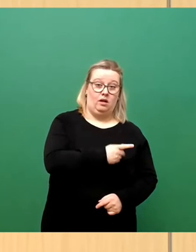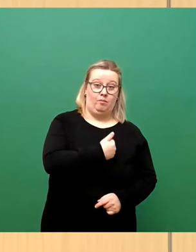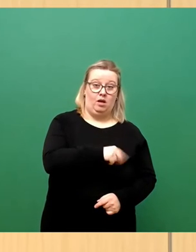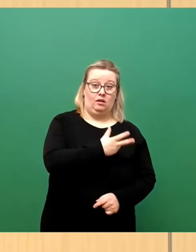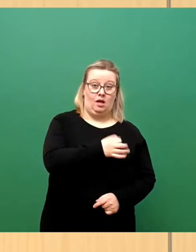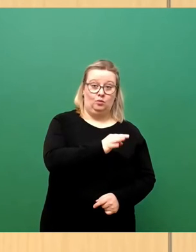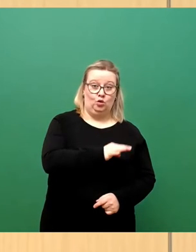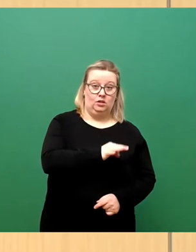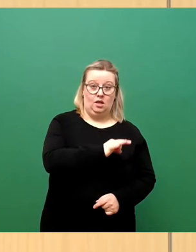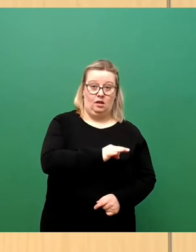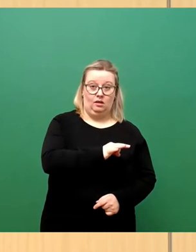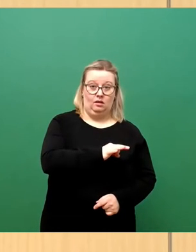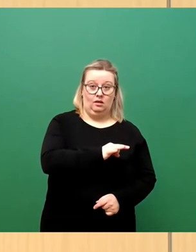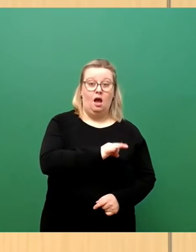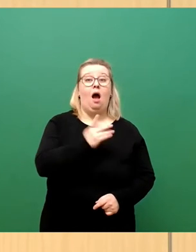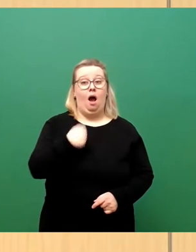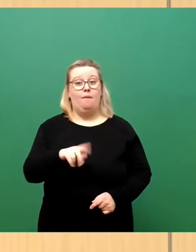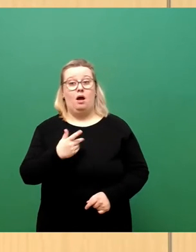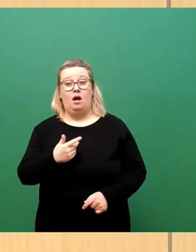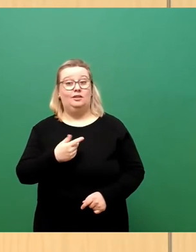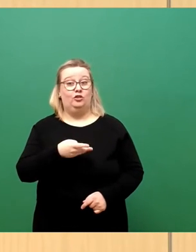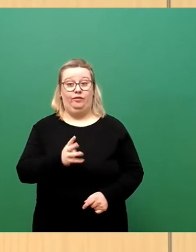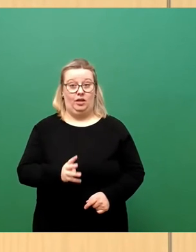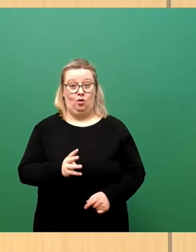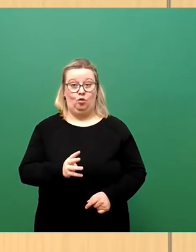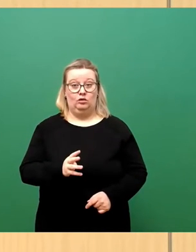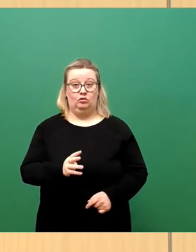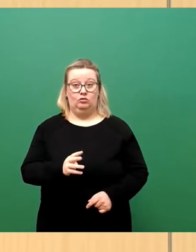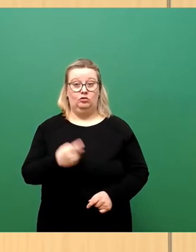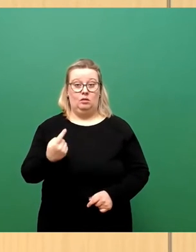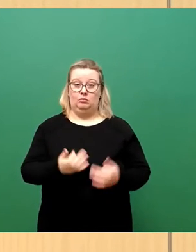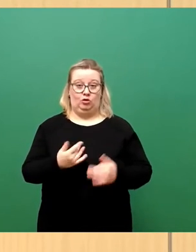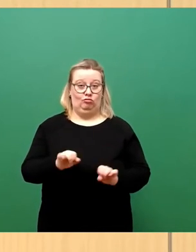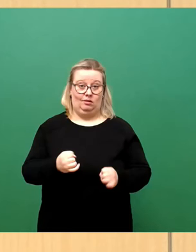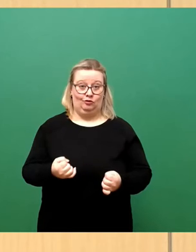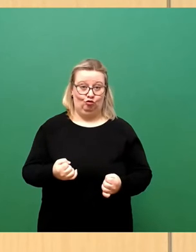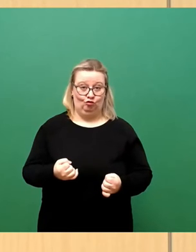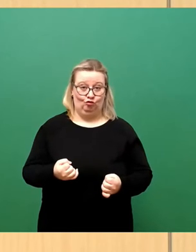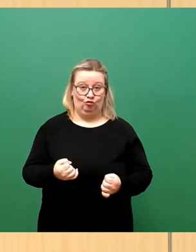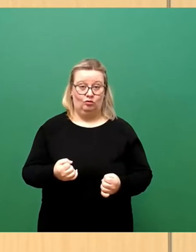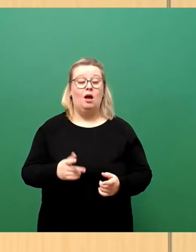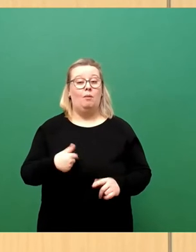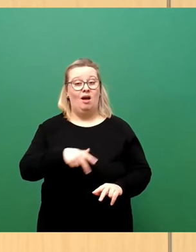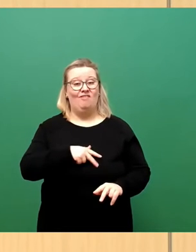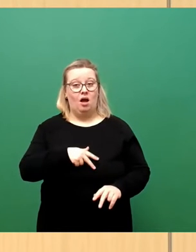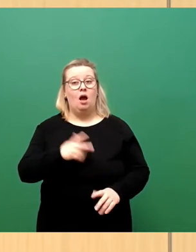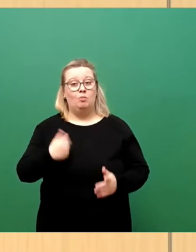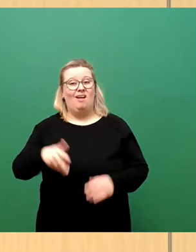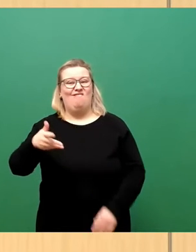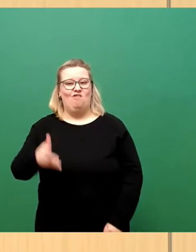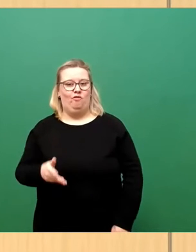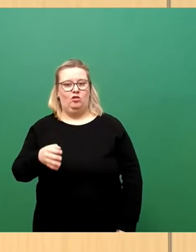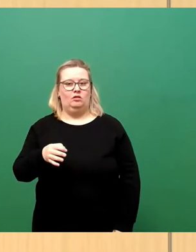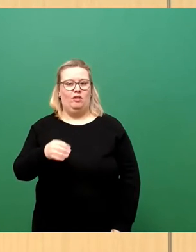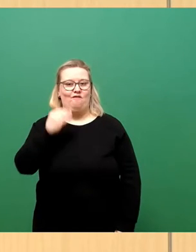dem aktuellen Modell, aber eben nicht 400, da hat sich der Kollege Schmählich verrechnet. Aber es sind eben auch einfach mal 500 Wohnungen